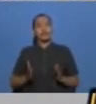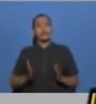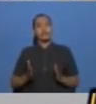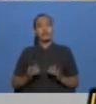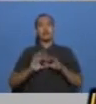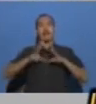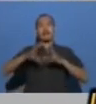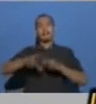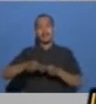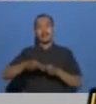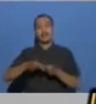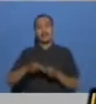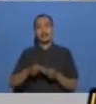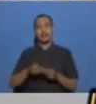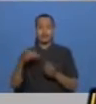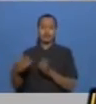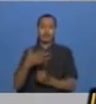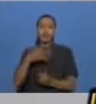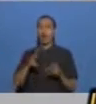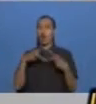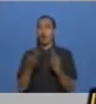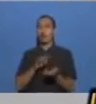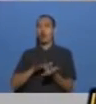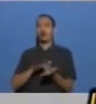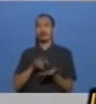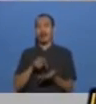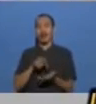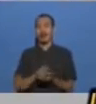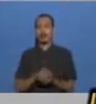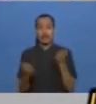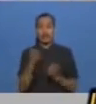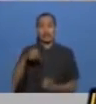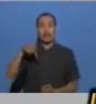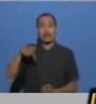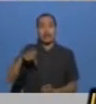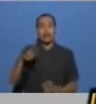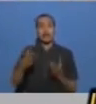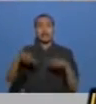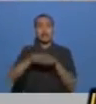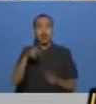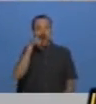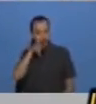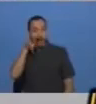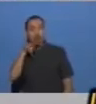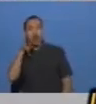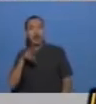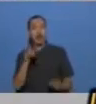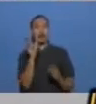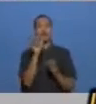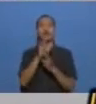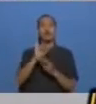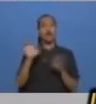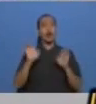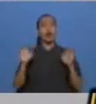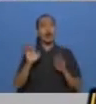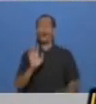kelompok rentan. Jadi, segala isi dari kegiatan ini nanti tidak mencerminkan pandangan dari Uni Eropa. Baik, saya